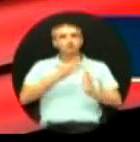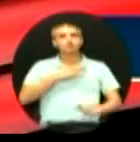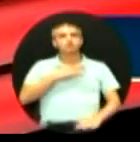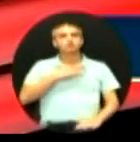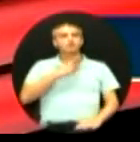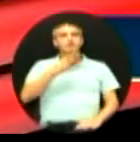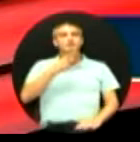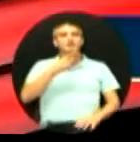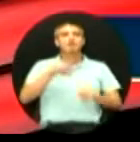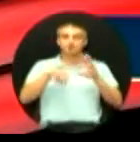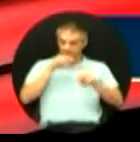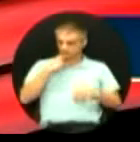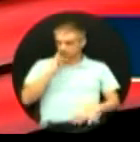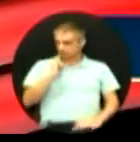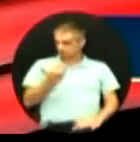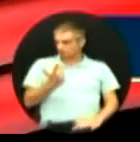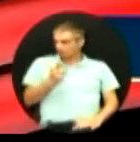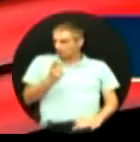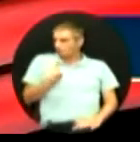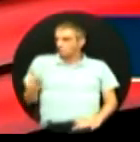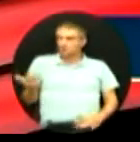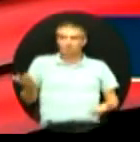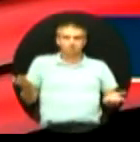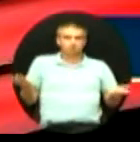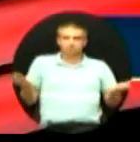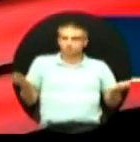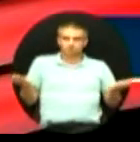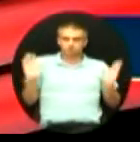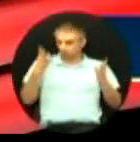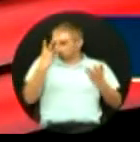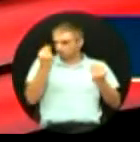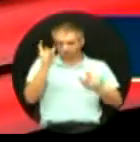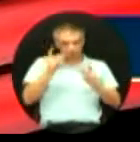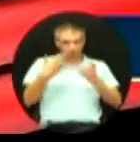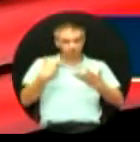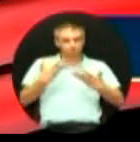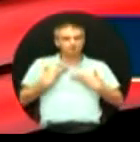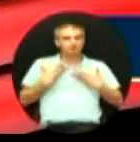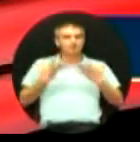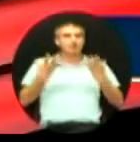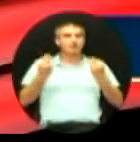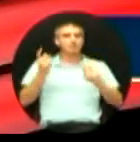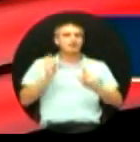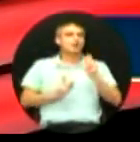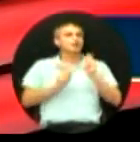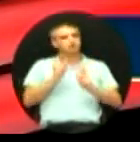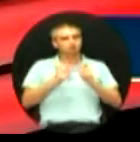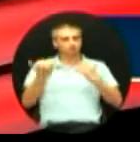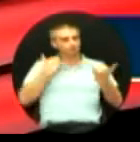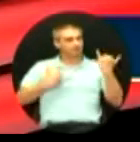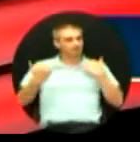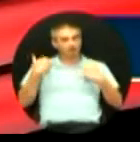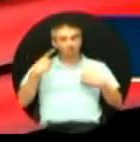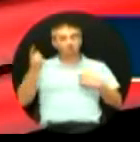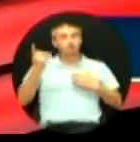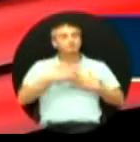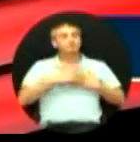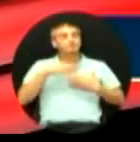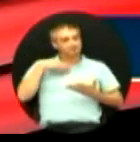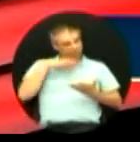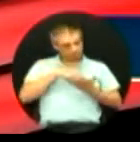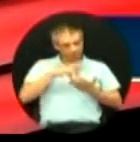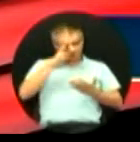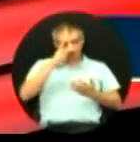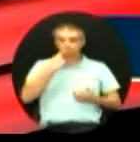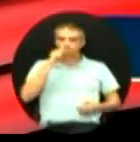לא, בפריימריז. כן, למה לא? מספיק, יש מספיק אנשים, קיבלתי ממספיק אנשים טלפונים שמליבת הליכוד